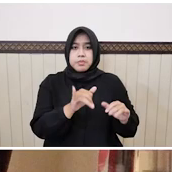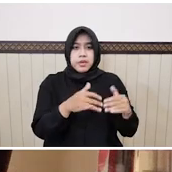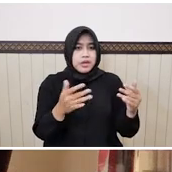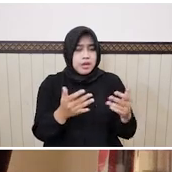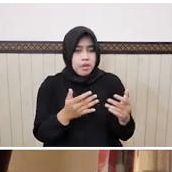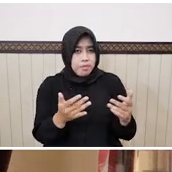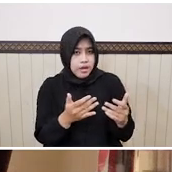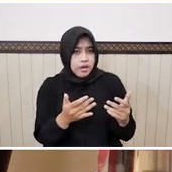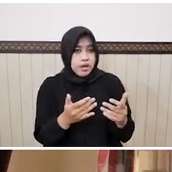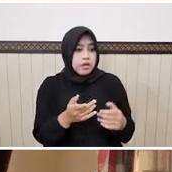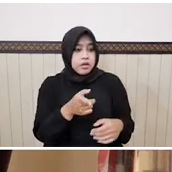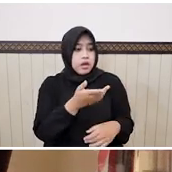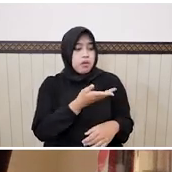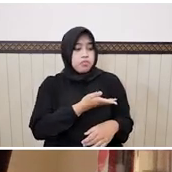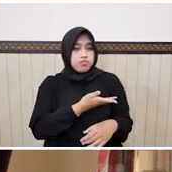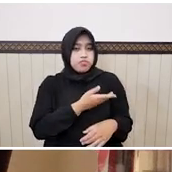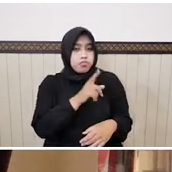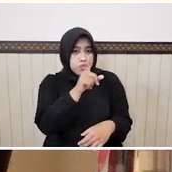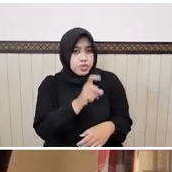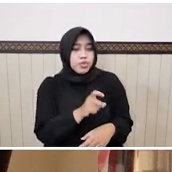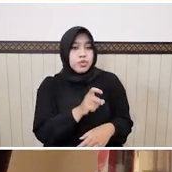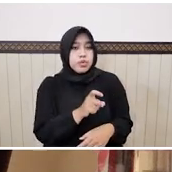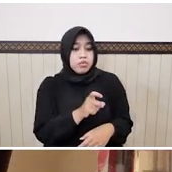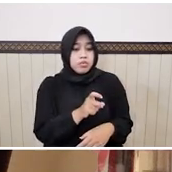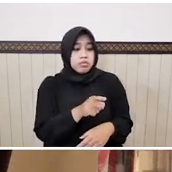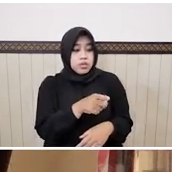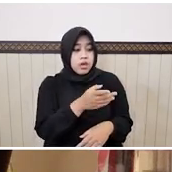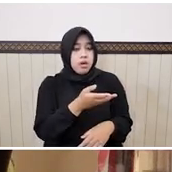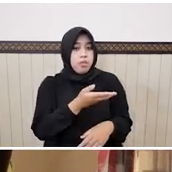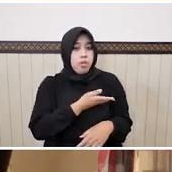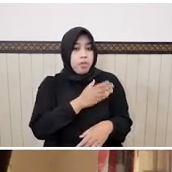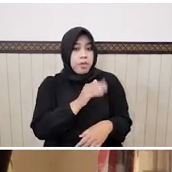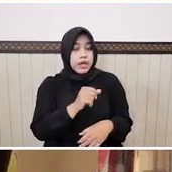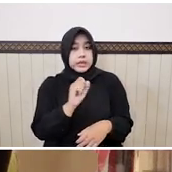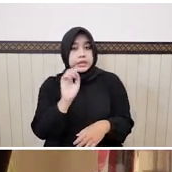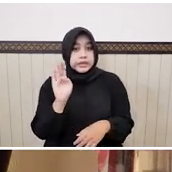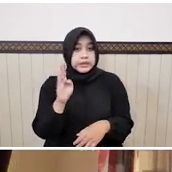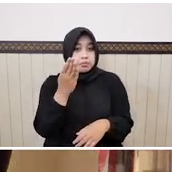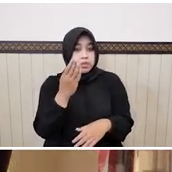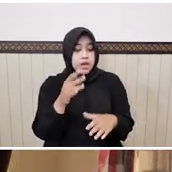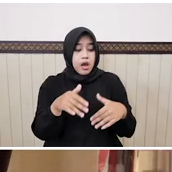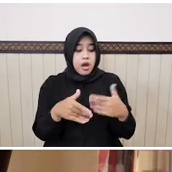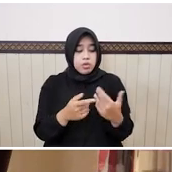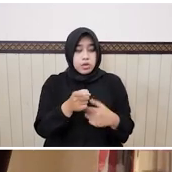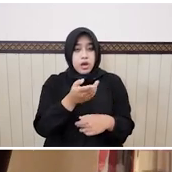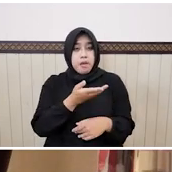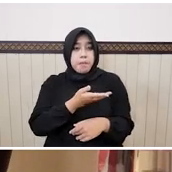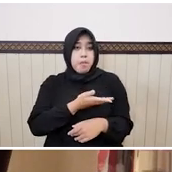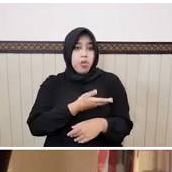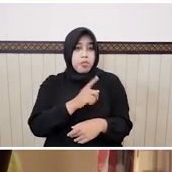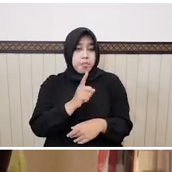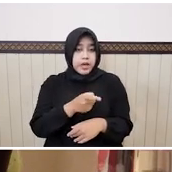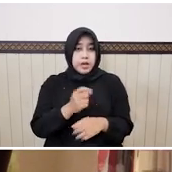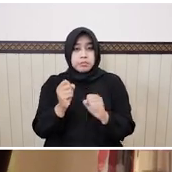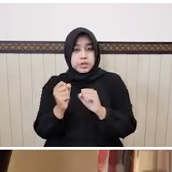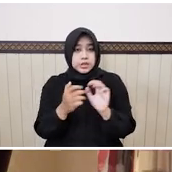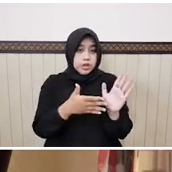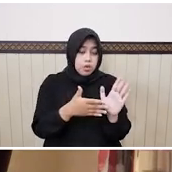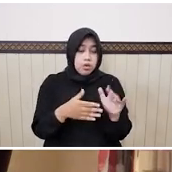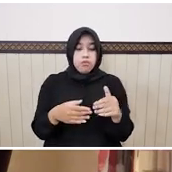seperti apa yang dia butuhkan Apakah dia menggunakan CB Apakah dia menggunakan bisindo